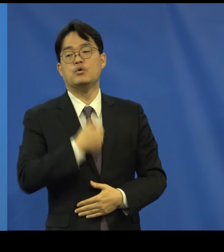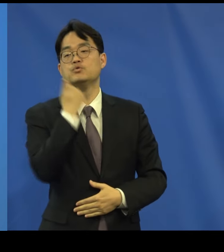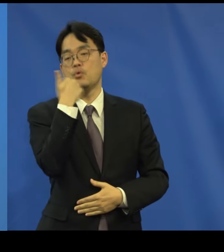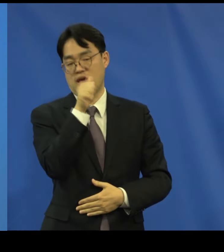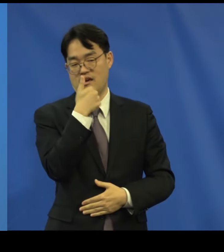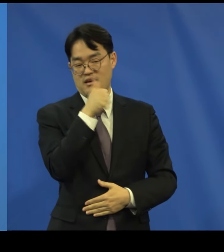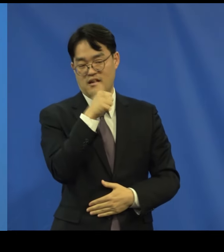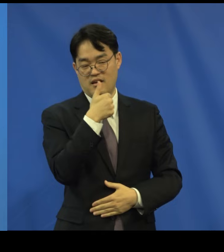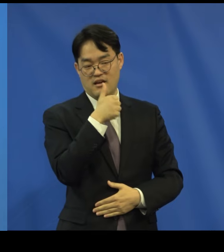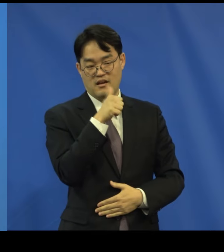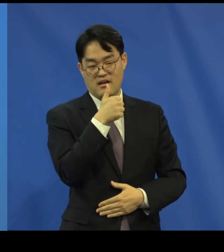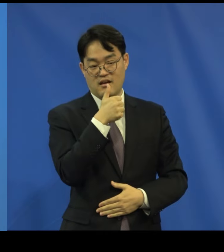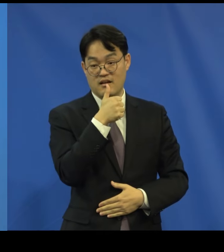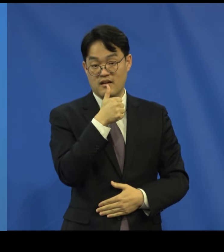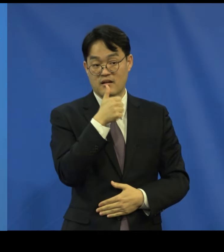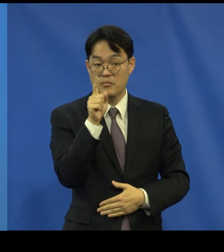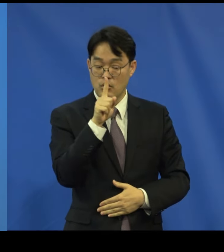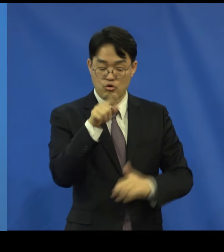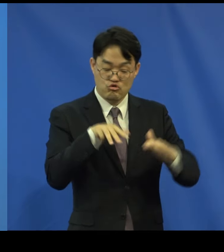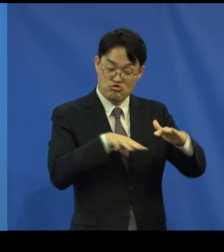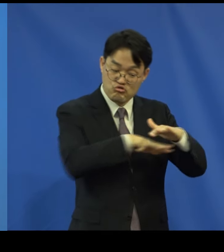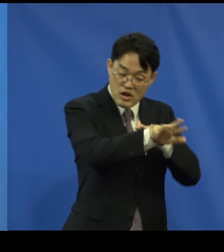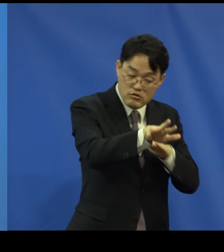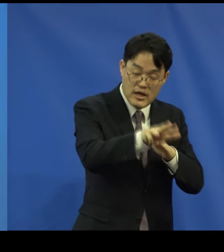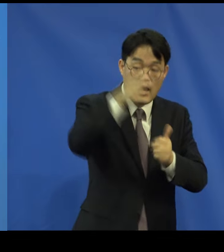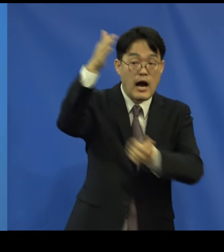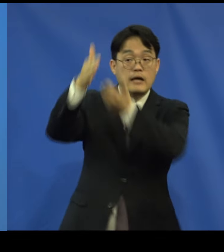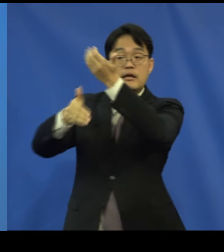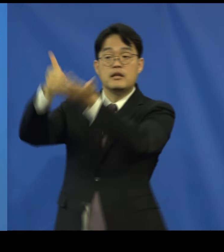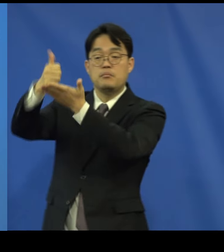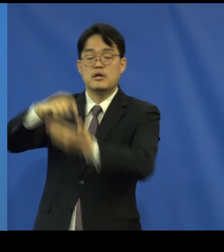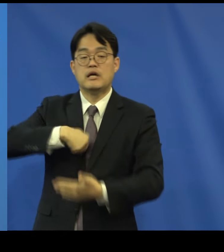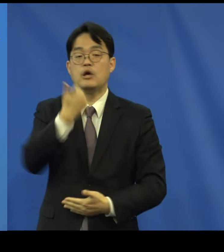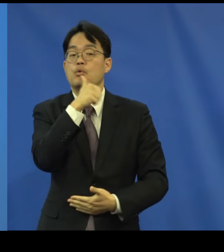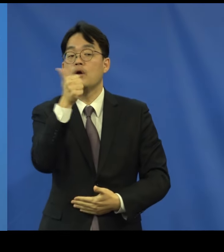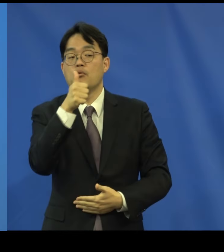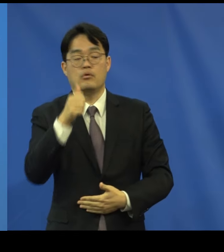하는 출애굽기 3장의 말씀과 동일한 내가 하나님이시다.